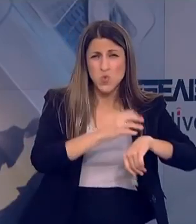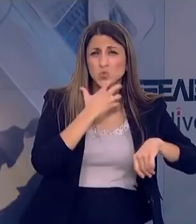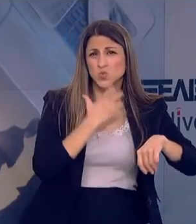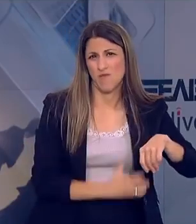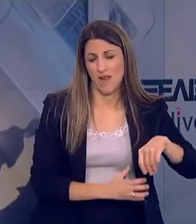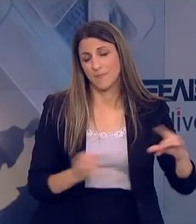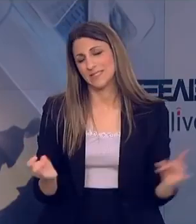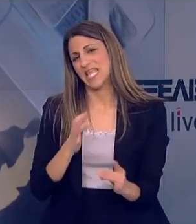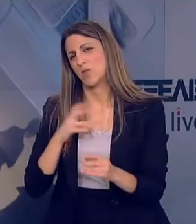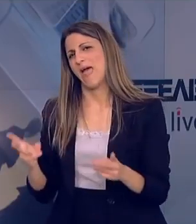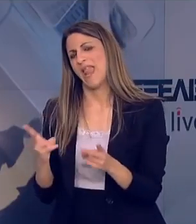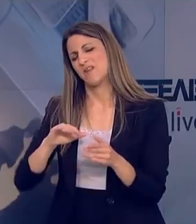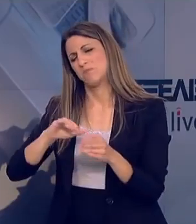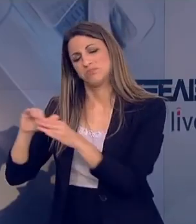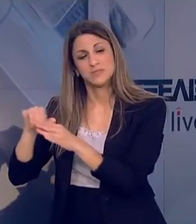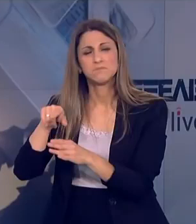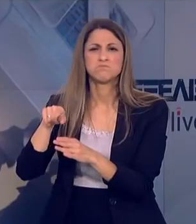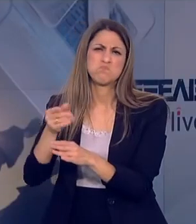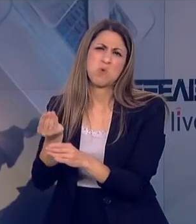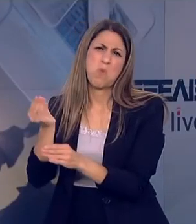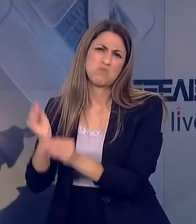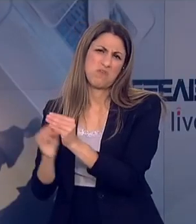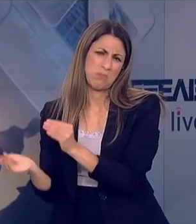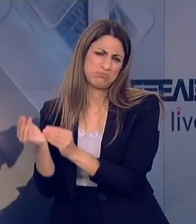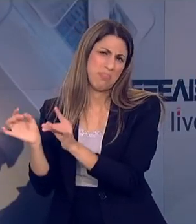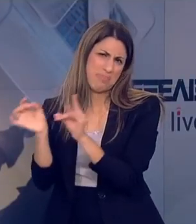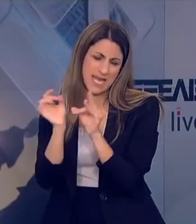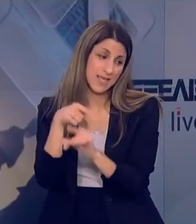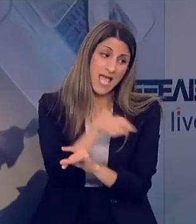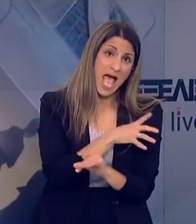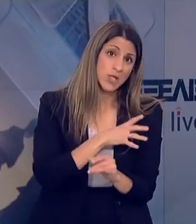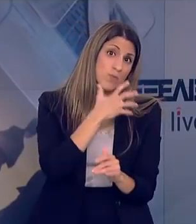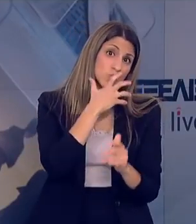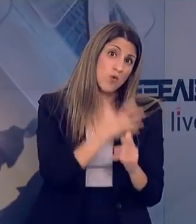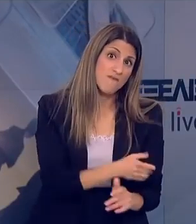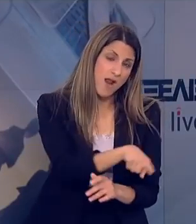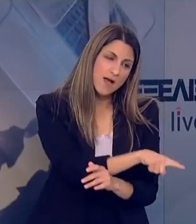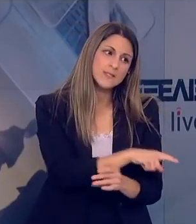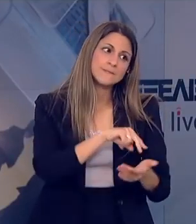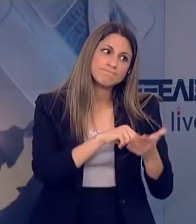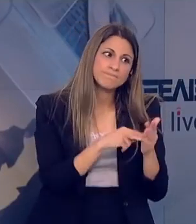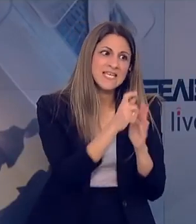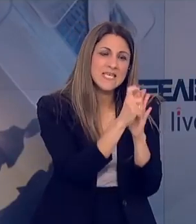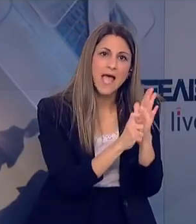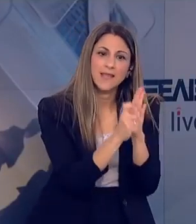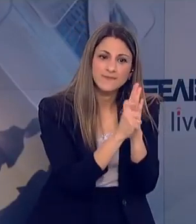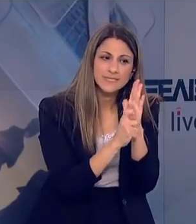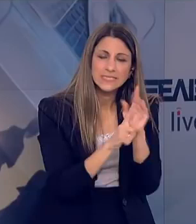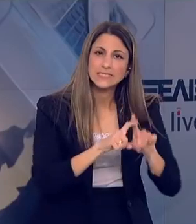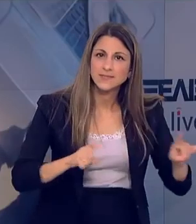και ήταν εκτός νοσοκομείου. Αυτοί θα έχουν πολύ λιγότερα υπολείμματα. Και θεωρώ ότι πρέπει να γίνει μια συστηματική καταγραφή αυτών